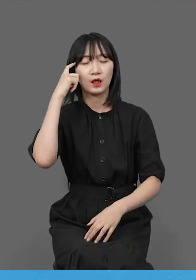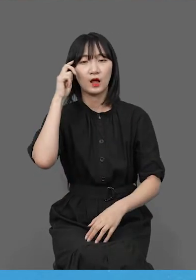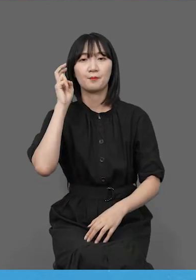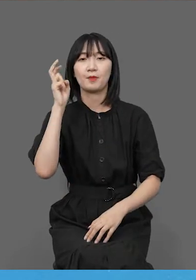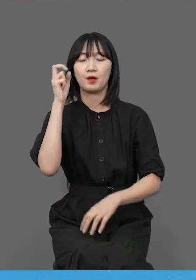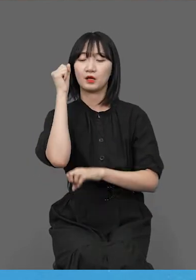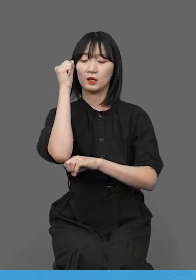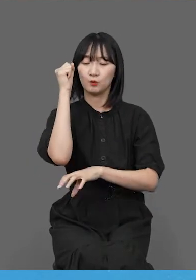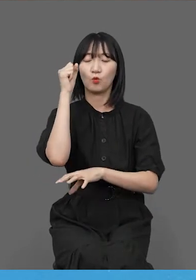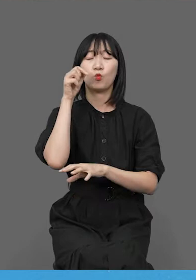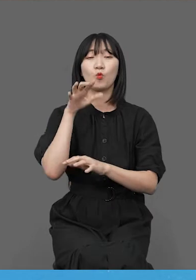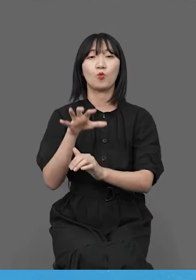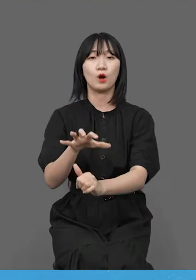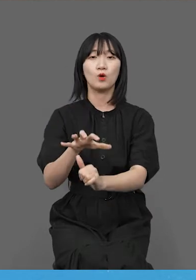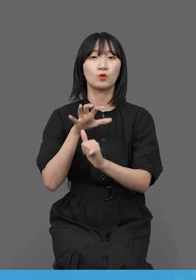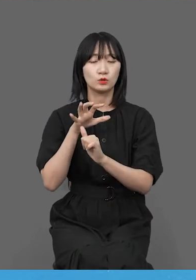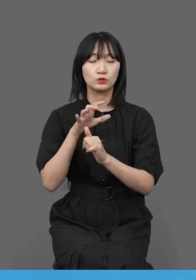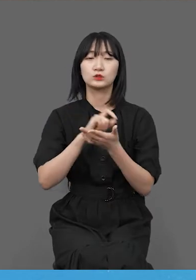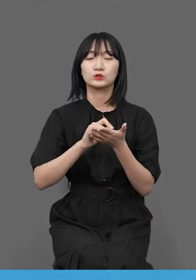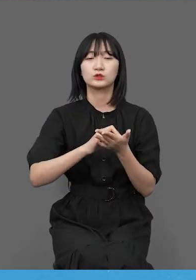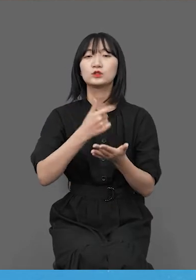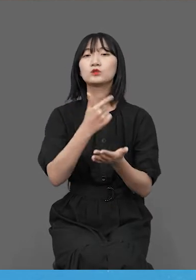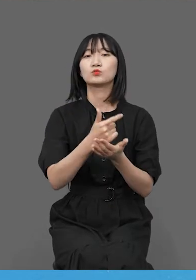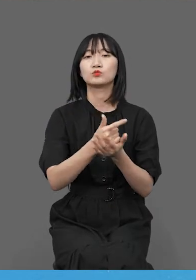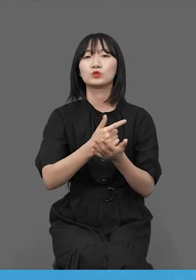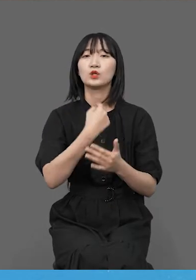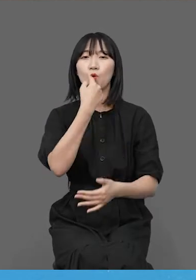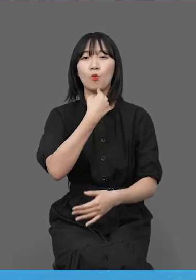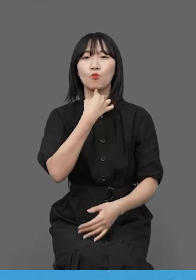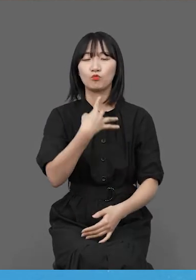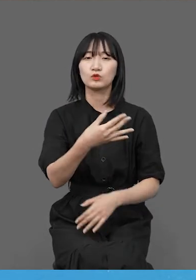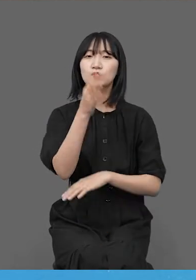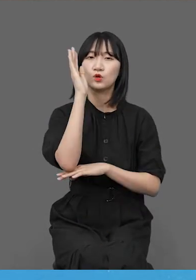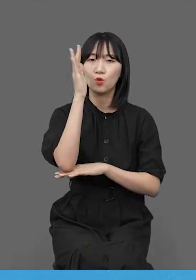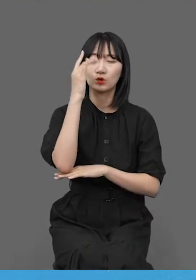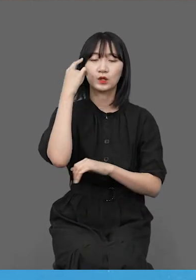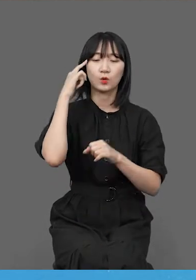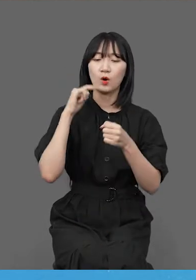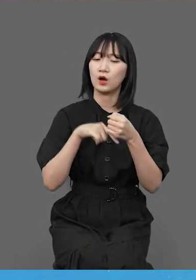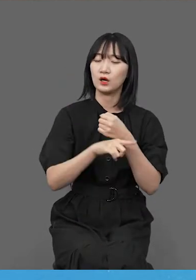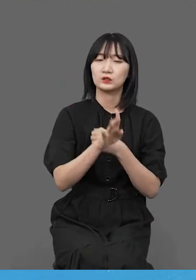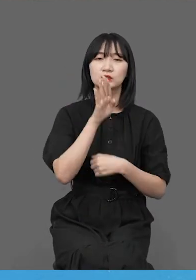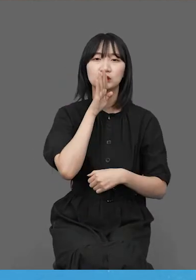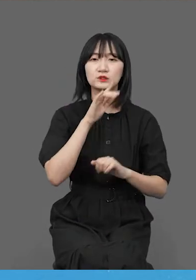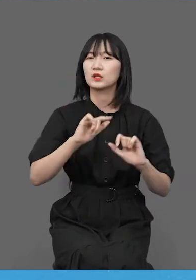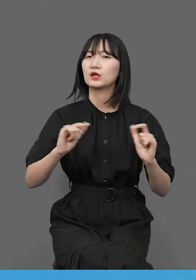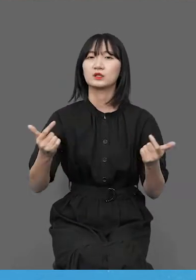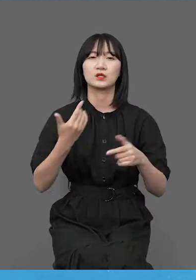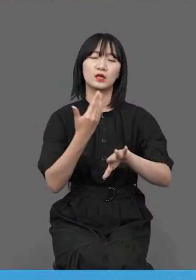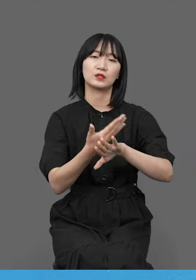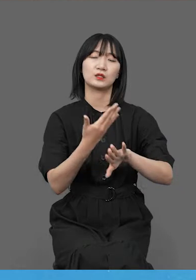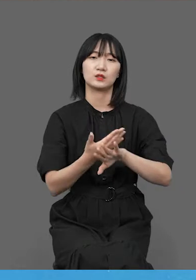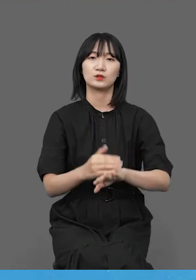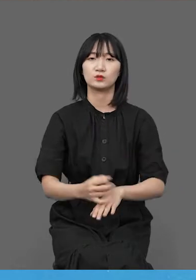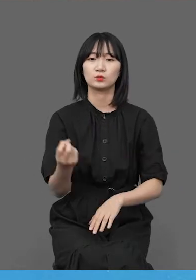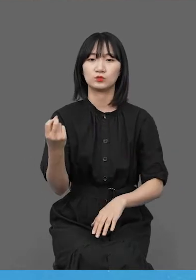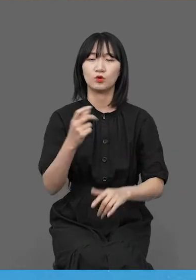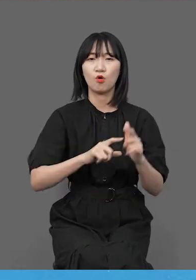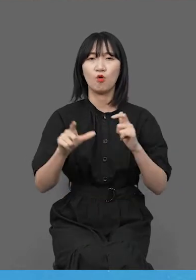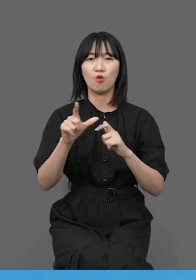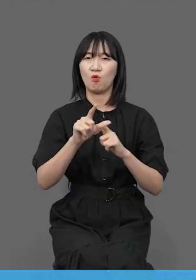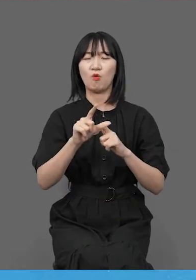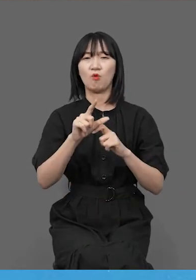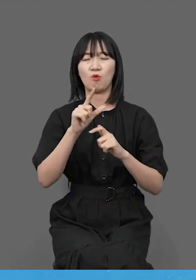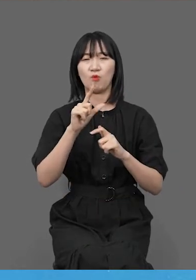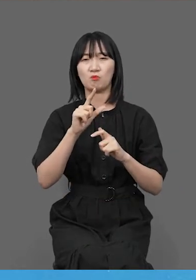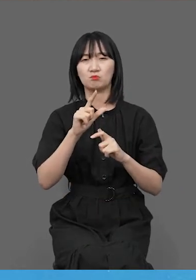하나의 이론일 뿐이고 하나의 스토리일 뿐이지 과학적인 사실이 전혀 아니라는 것이죠. 더 최악인 것은 그